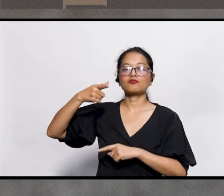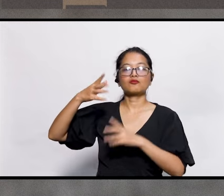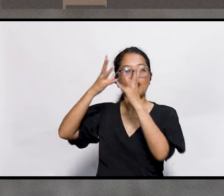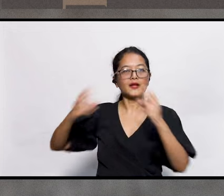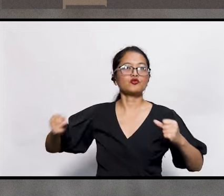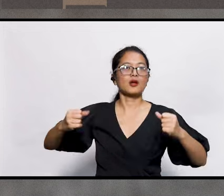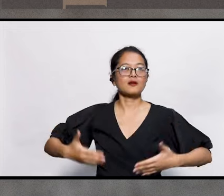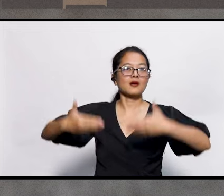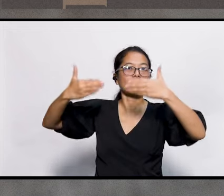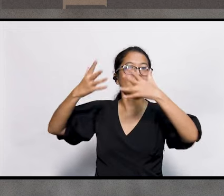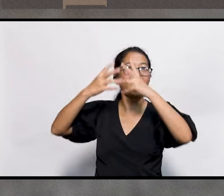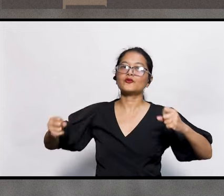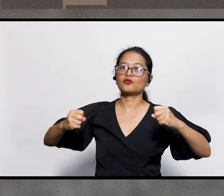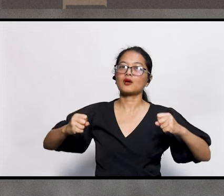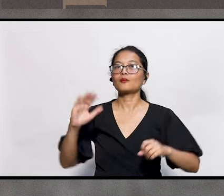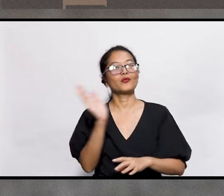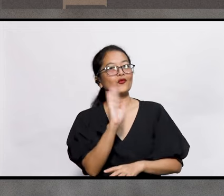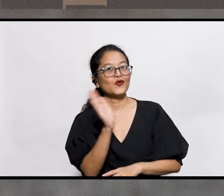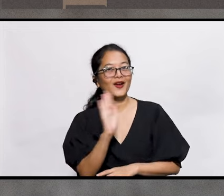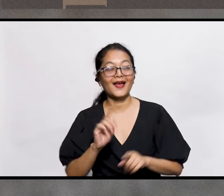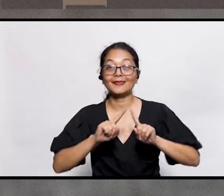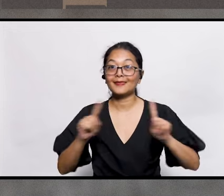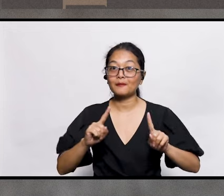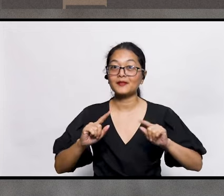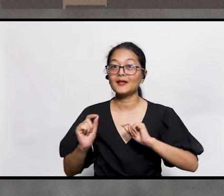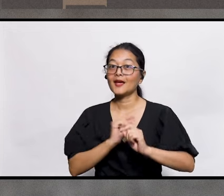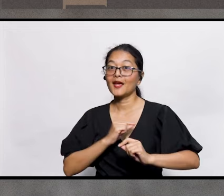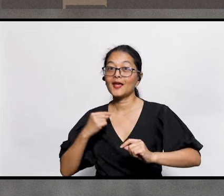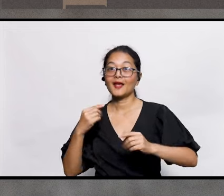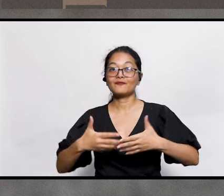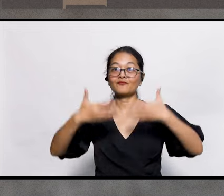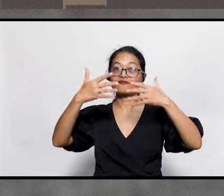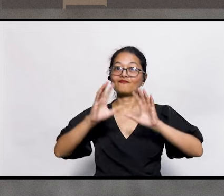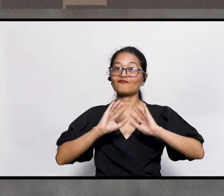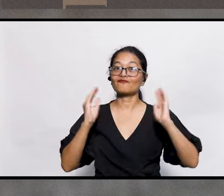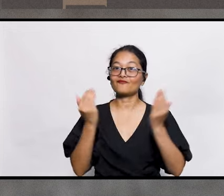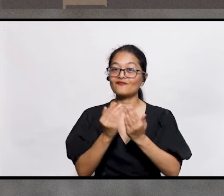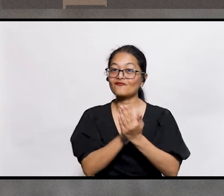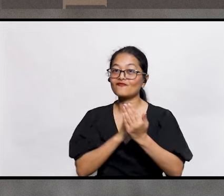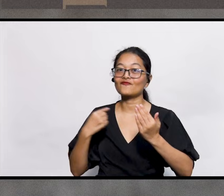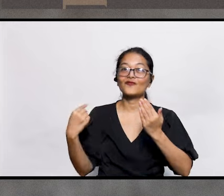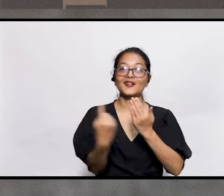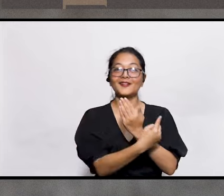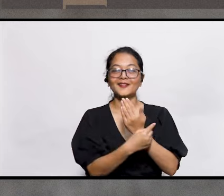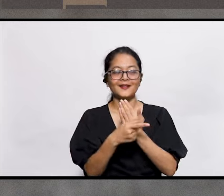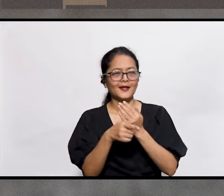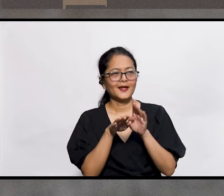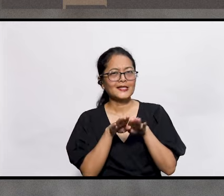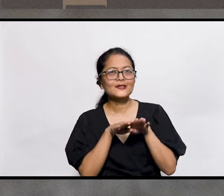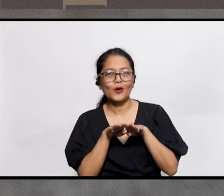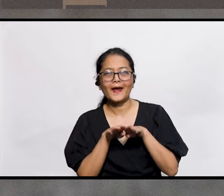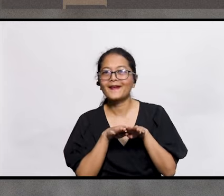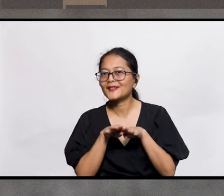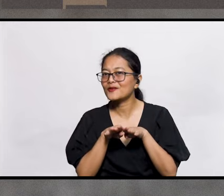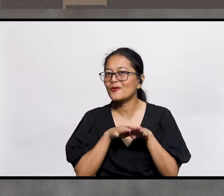hancurkan tapi kelilingi ini enggak sesuai Kalau teori dunia ya hancurkan dong